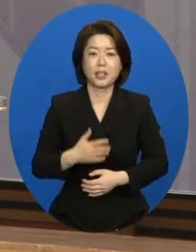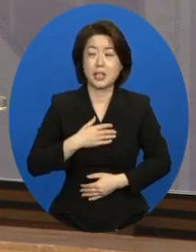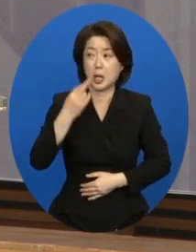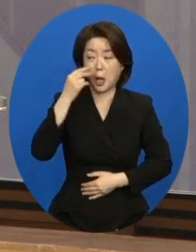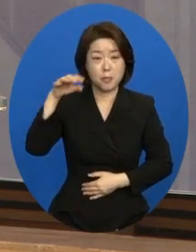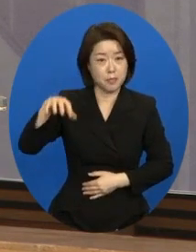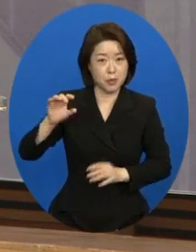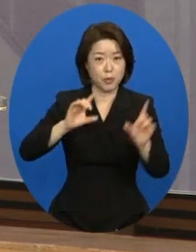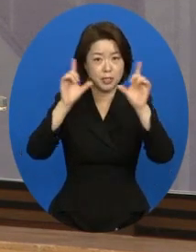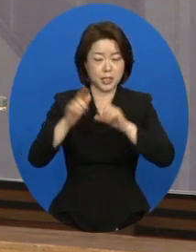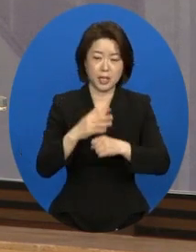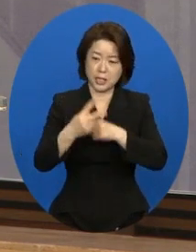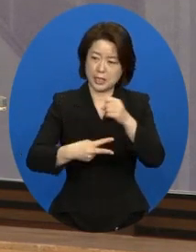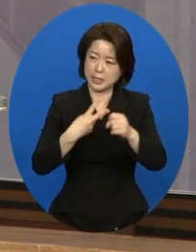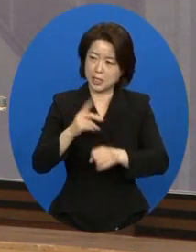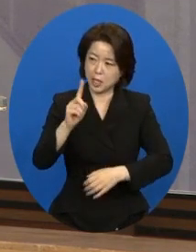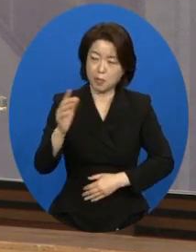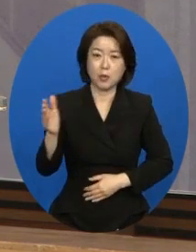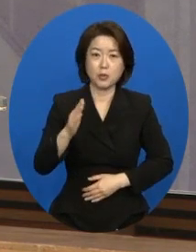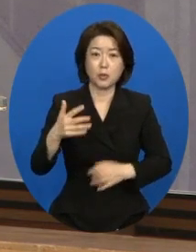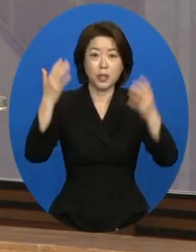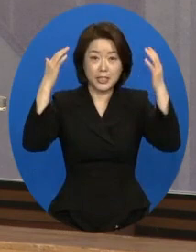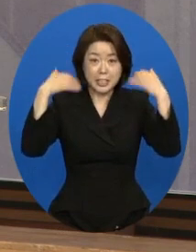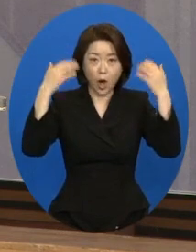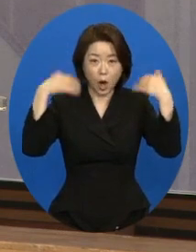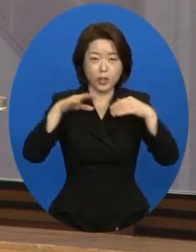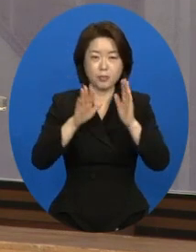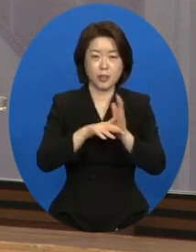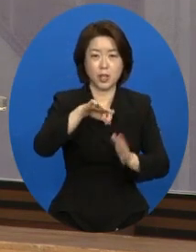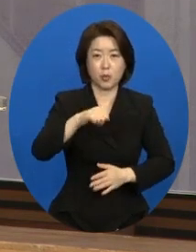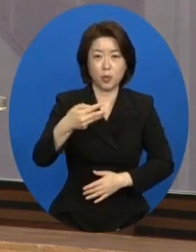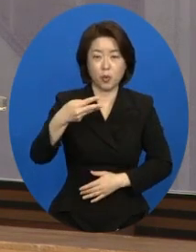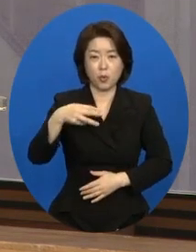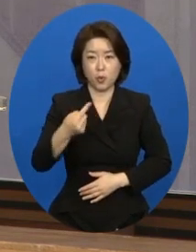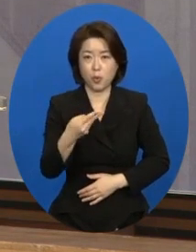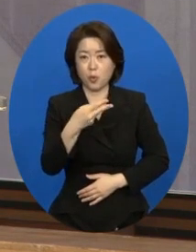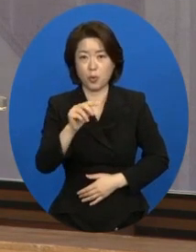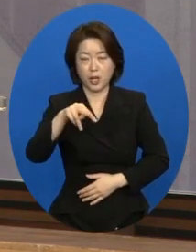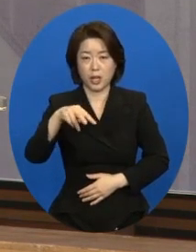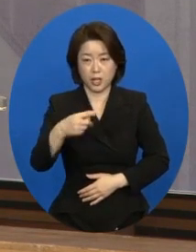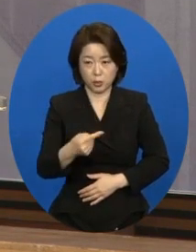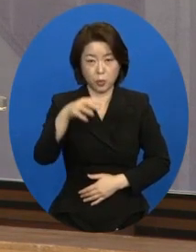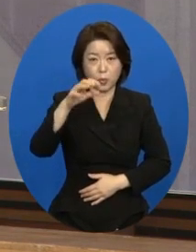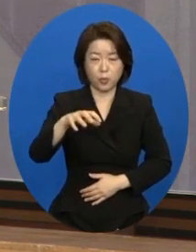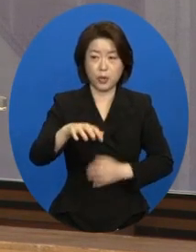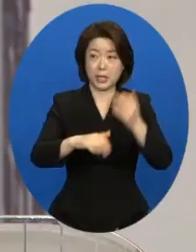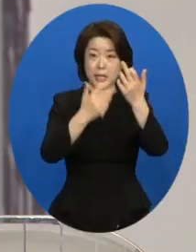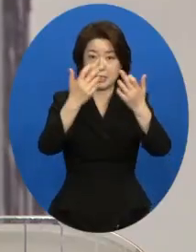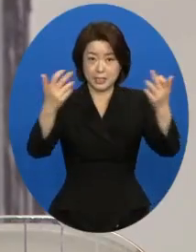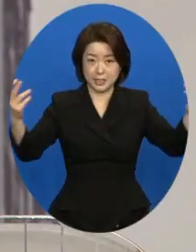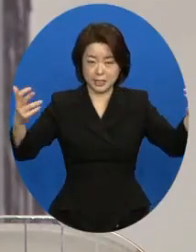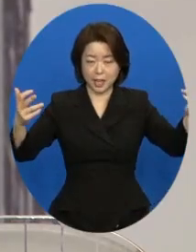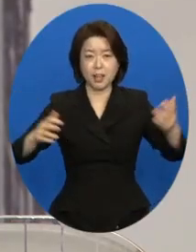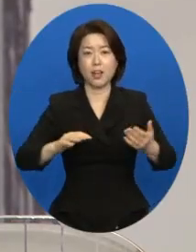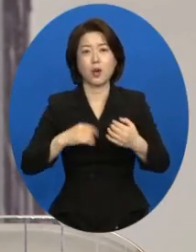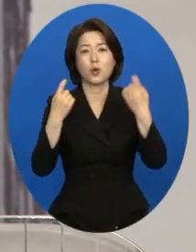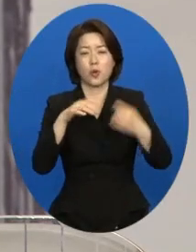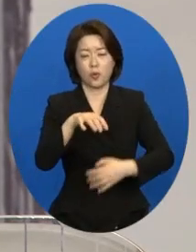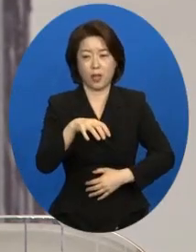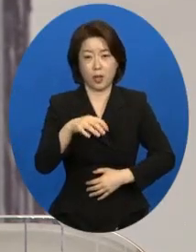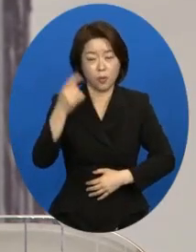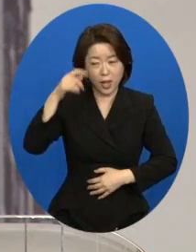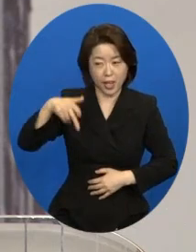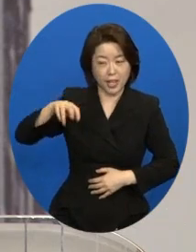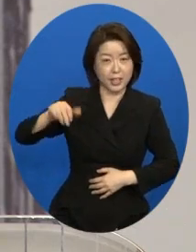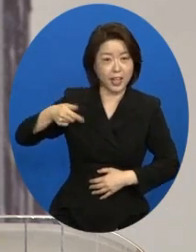한 2년에 한 번 정도 여름이 되면 콜로라도 로키산맥에 가곤 했습니다. 왜냐하면 캔자스에는 산이